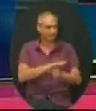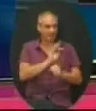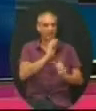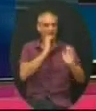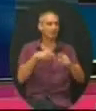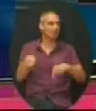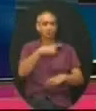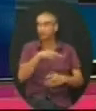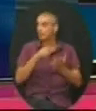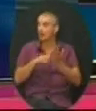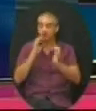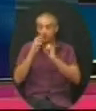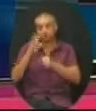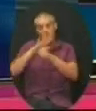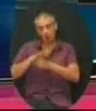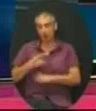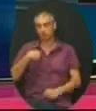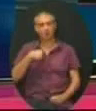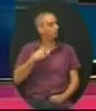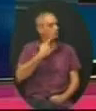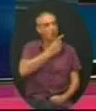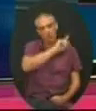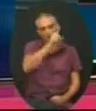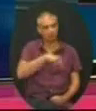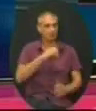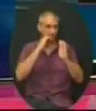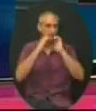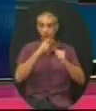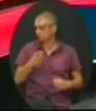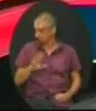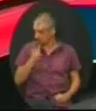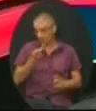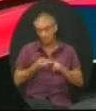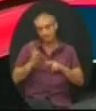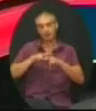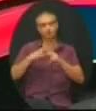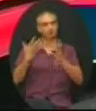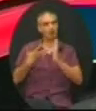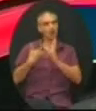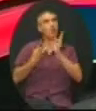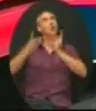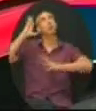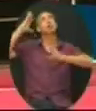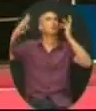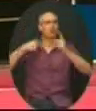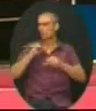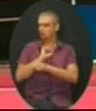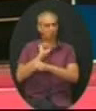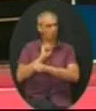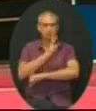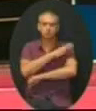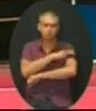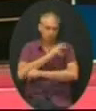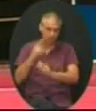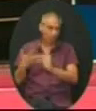התקשורת, כי התקשורת הולכת על הראש שלנו. לא, מה את אומרת? התקשורת... היא מעצימה את החקירות. אני לא אמרתי, אין לי שום תלונה. המשטרה